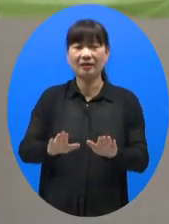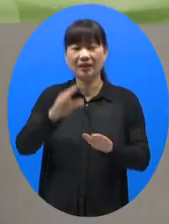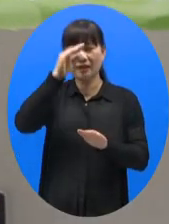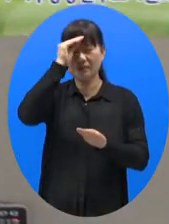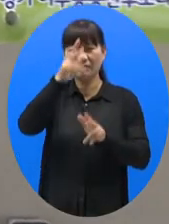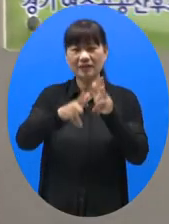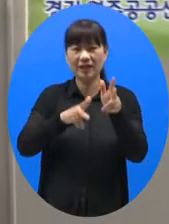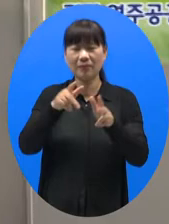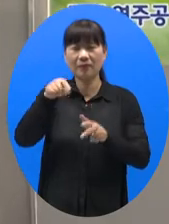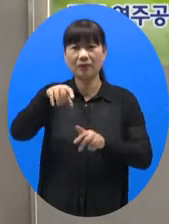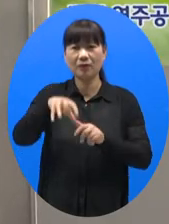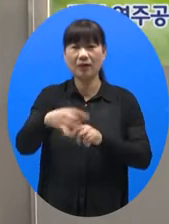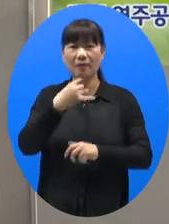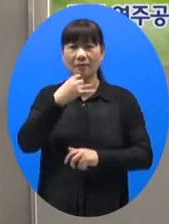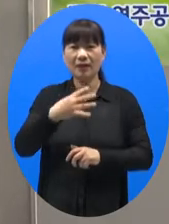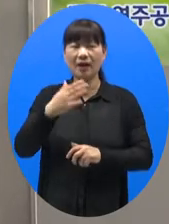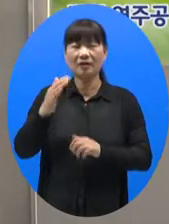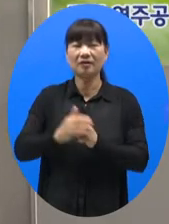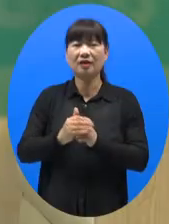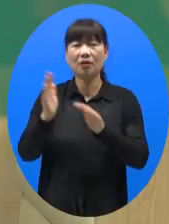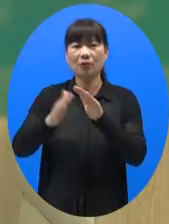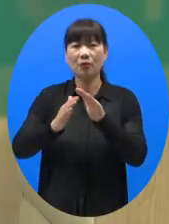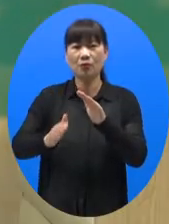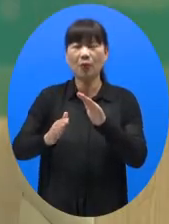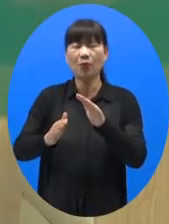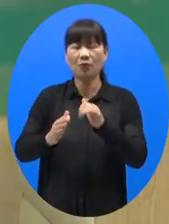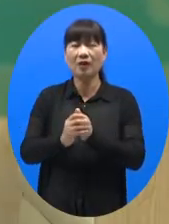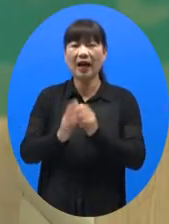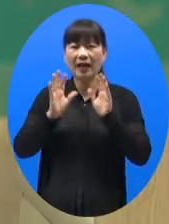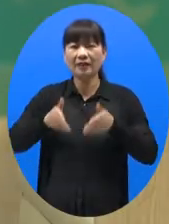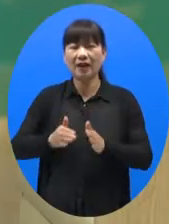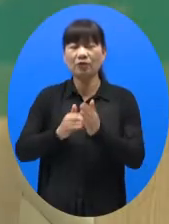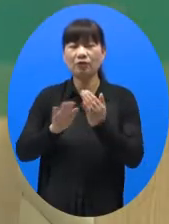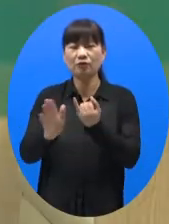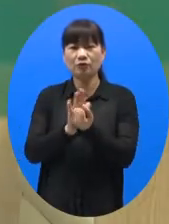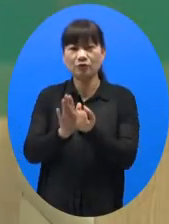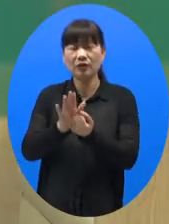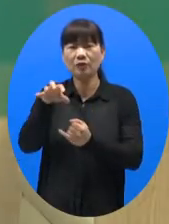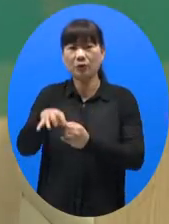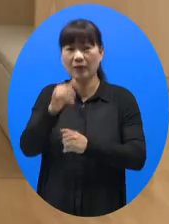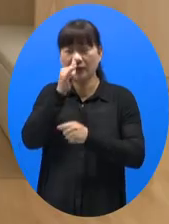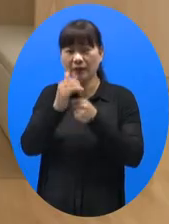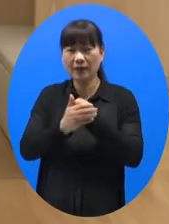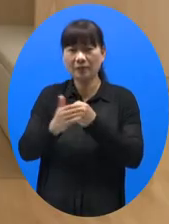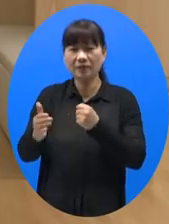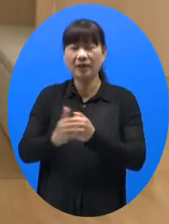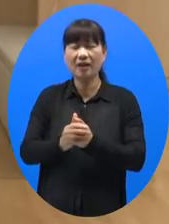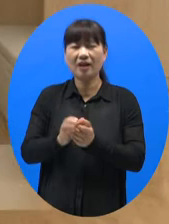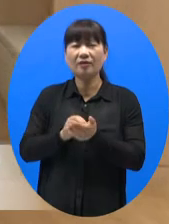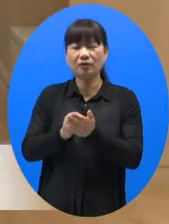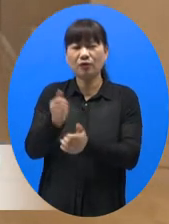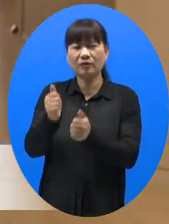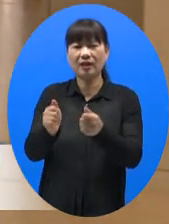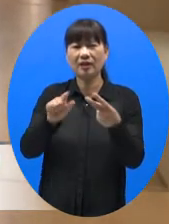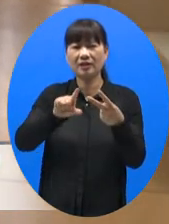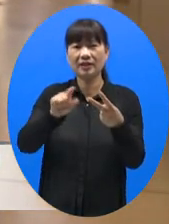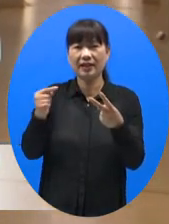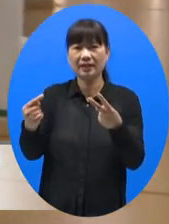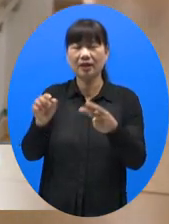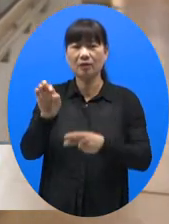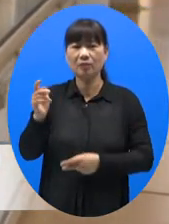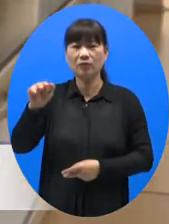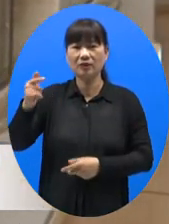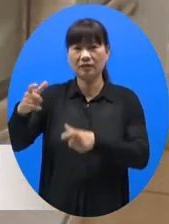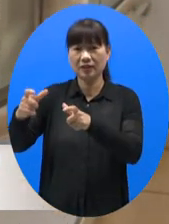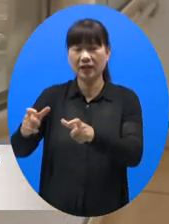시범 사업으로 이곳에서만 공공산후조리원이 있다 보니 입소 경쟁률은 최소 2대 1. 포천 지역에 올